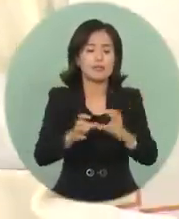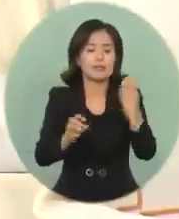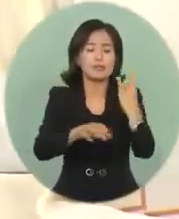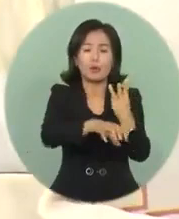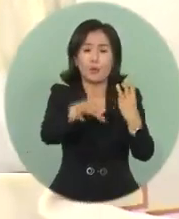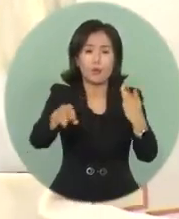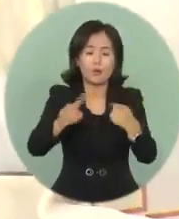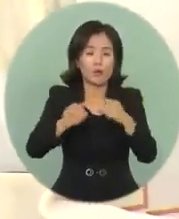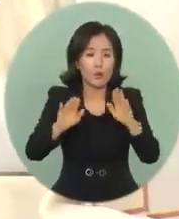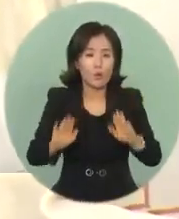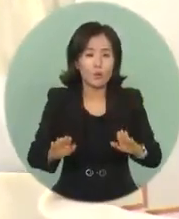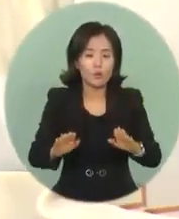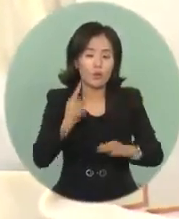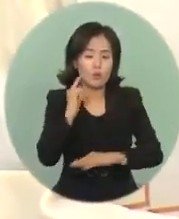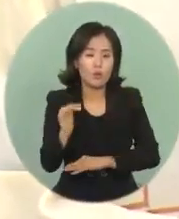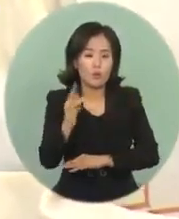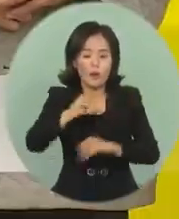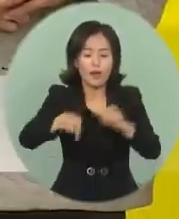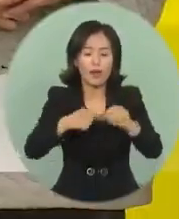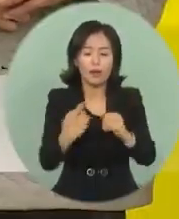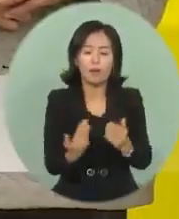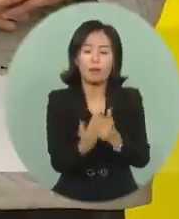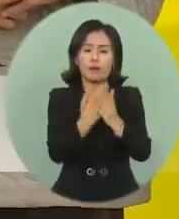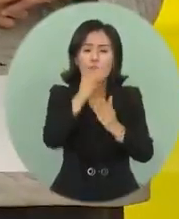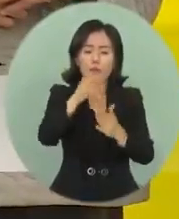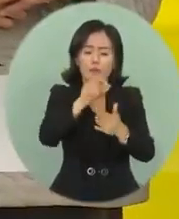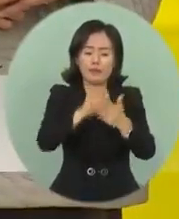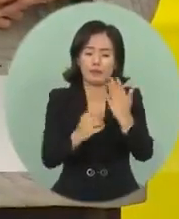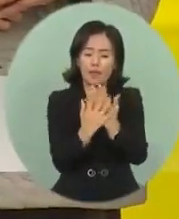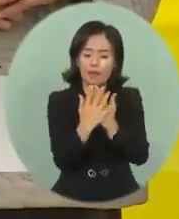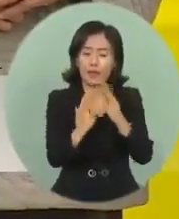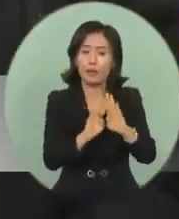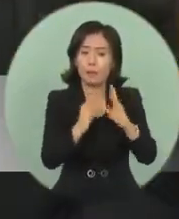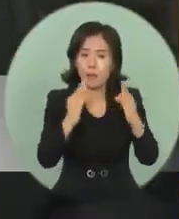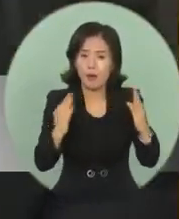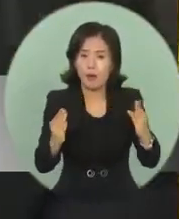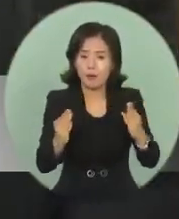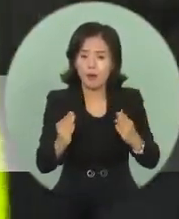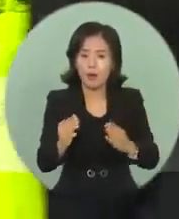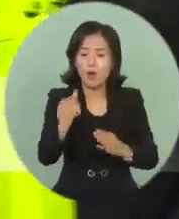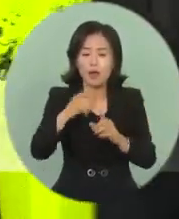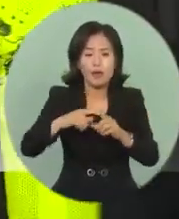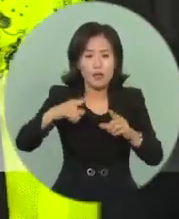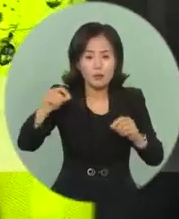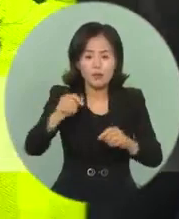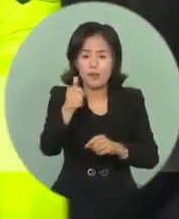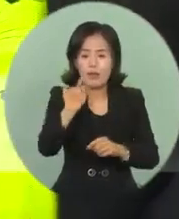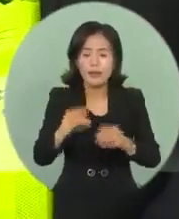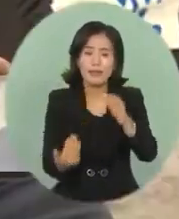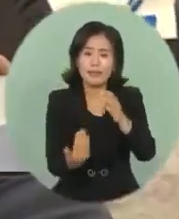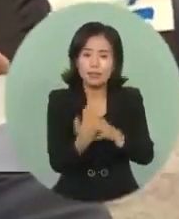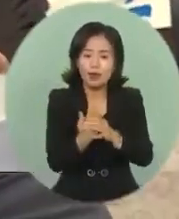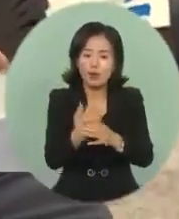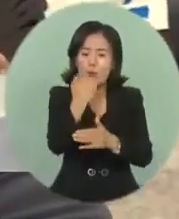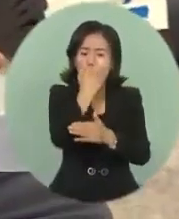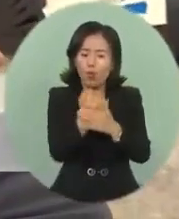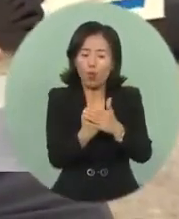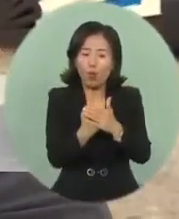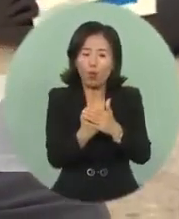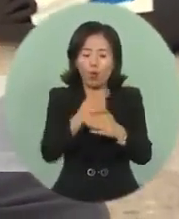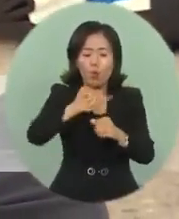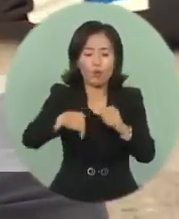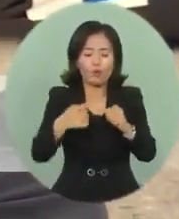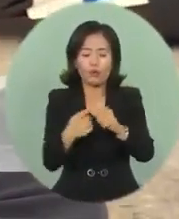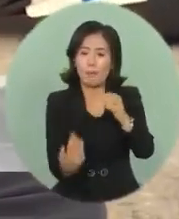곳은 오늘 영광 핵발전소 앞에서 기자 회견을 열고 후쿠시마 핵 사고는 노후 원전인 제